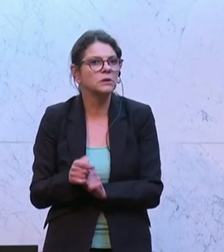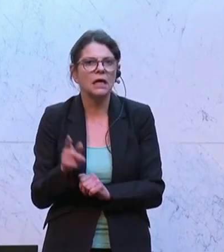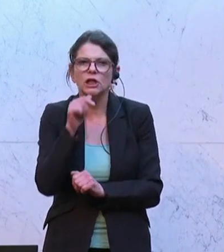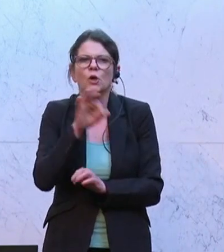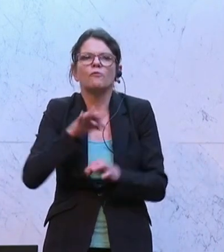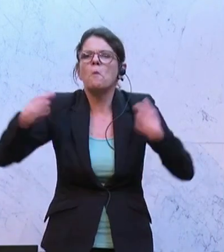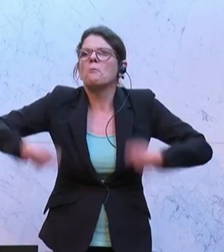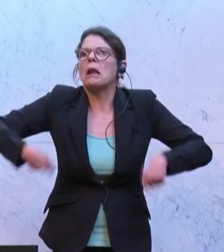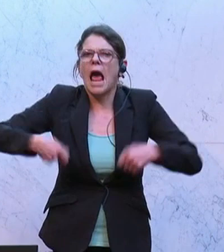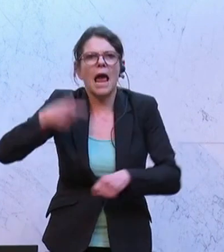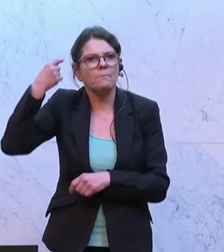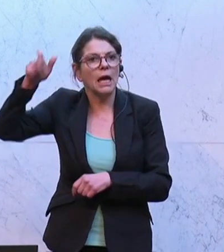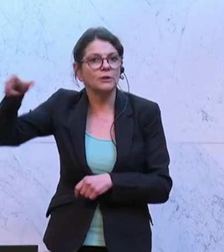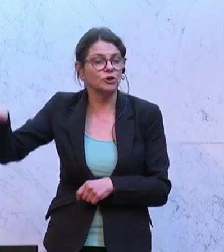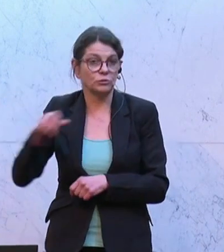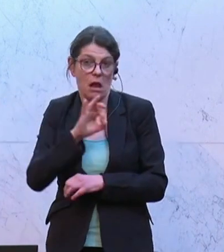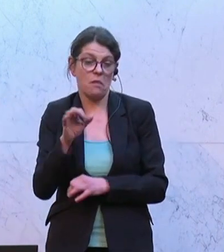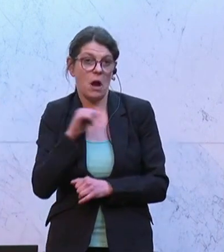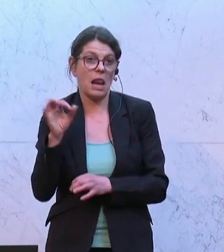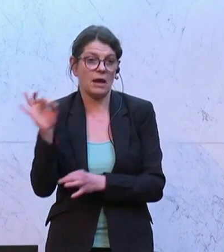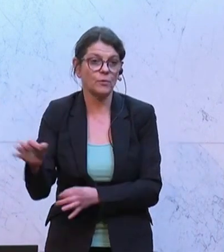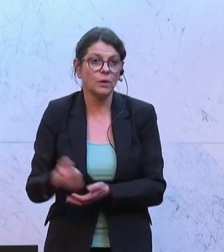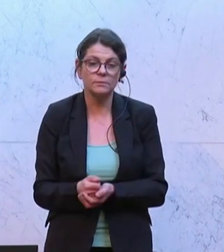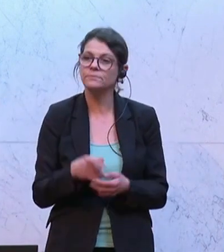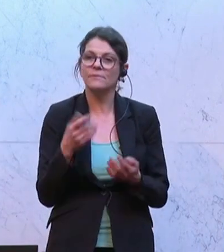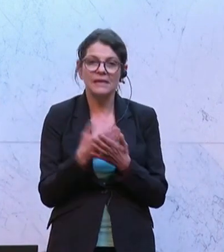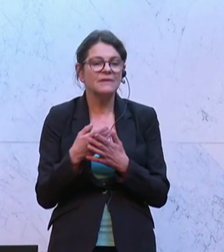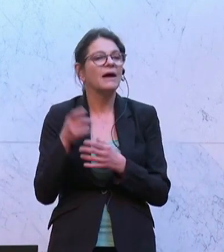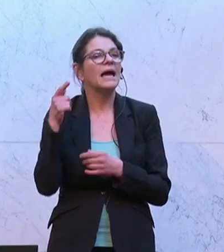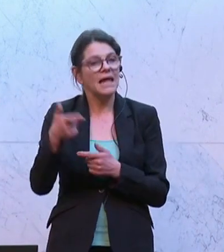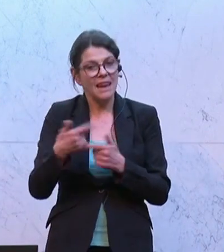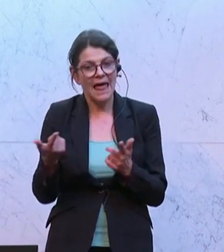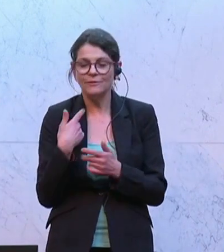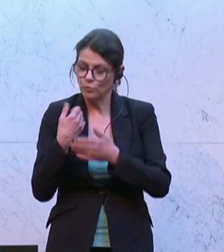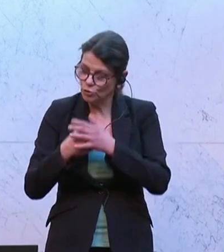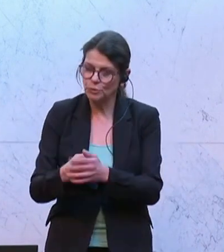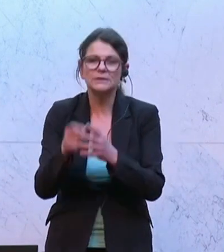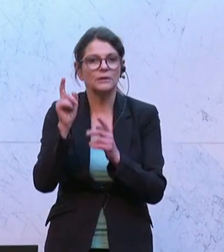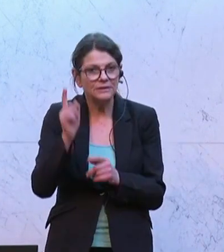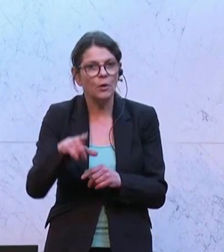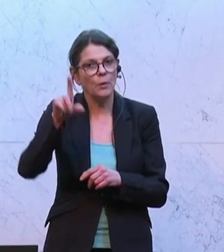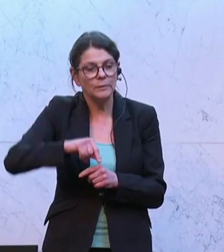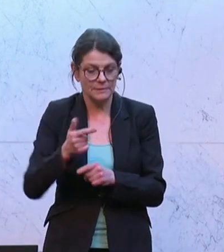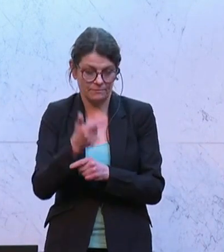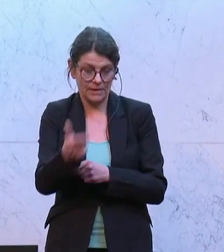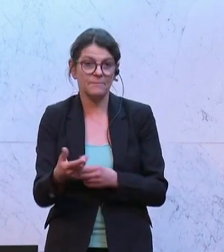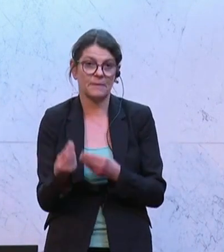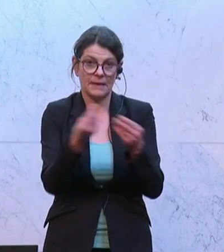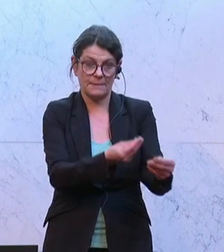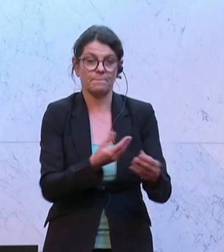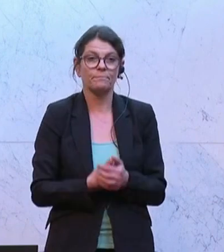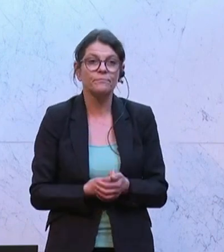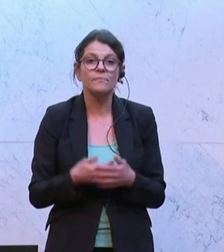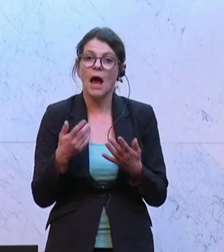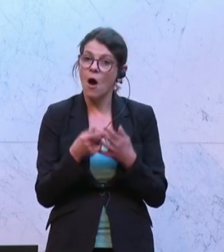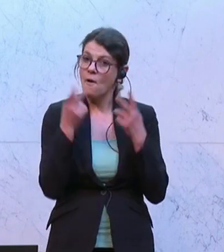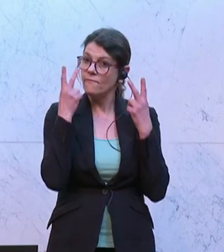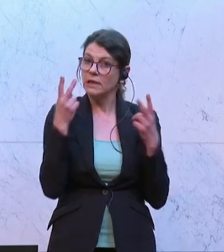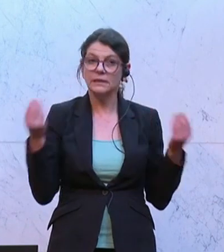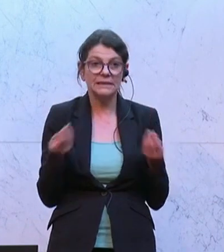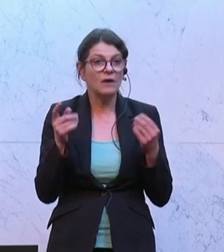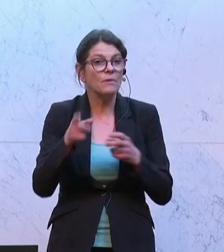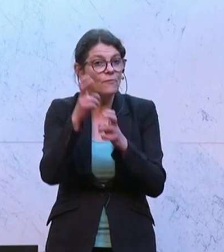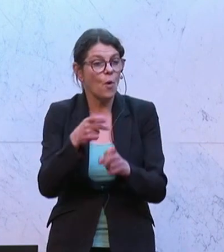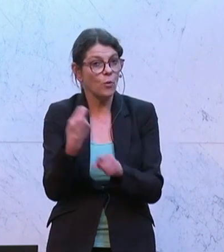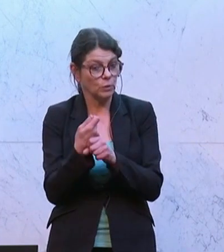Allerreichsten vorbehalten bleiben. Wir unterstützen daher die Länder bei der Vergabe von günstigen Darlehen. Eine ganz zentrale Rolle auch bei den